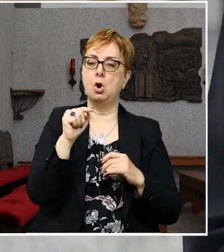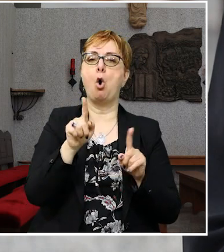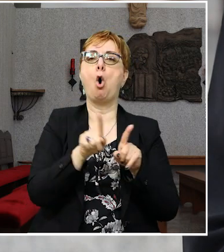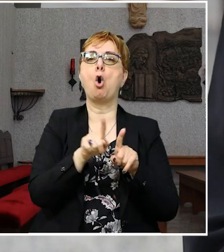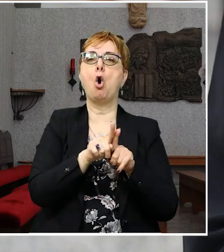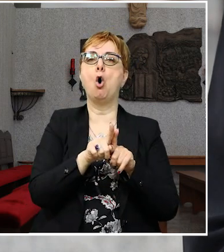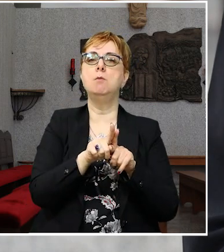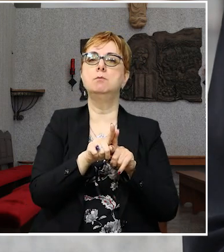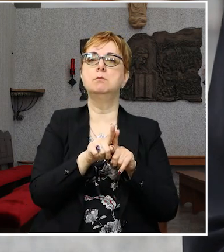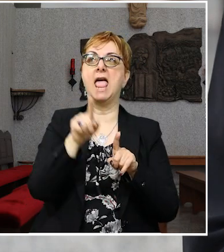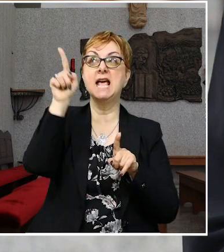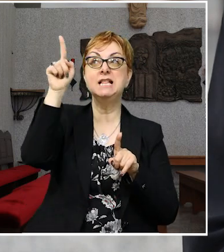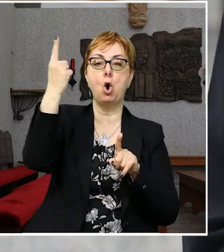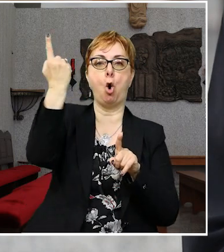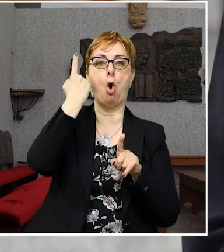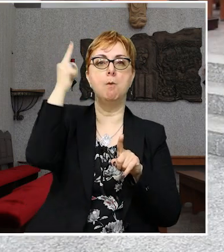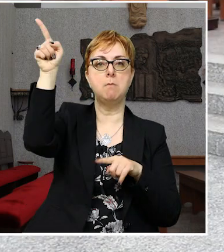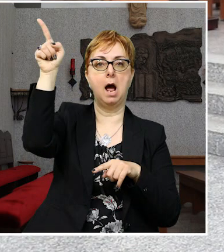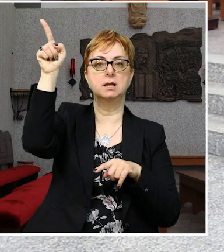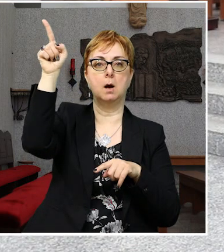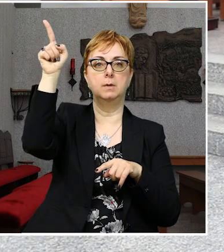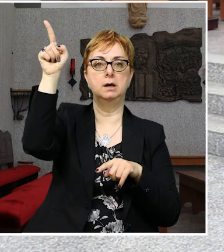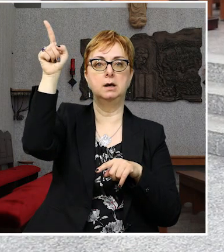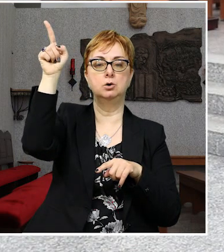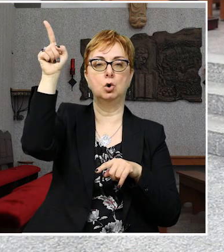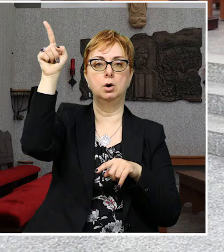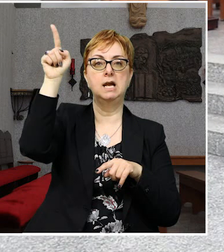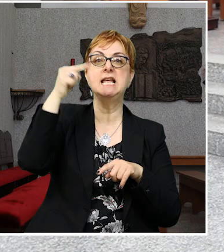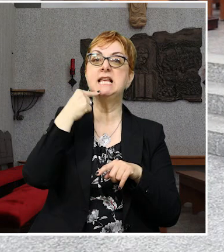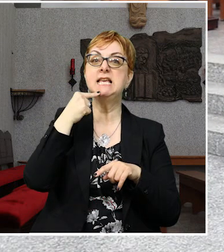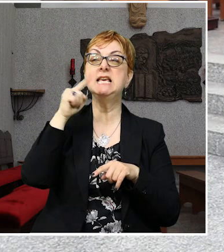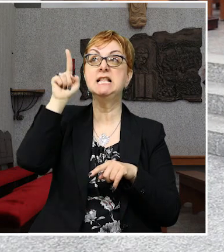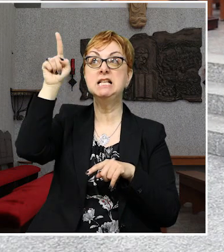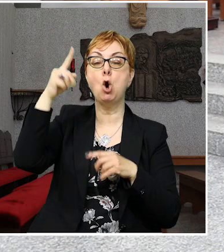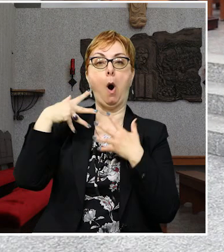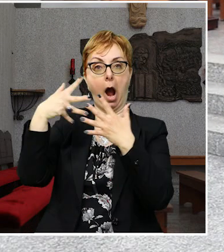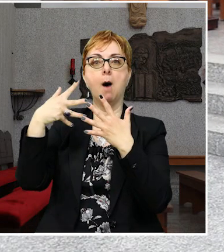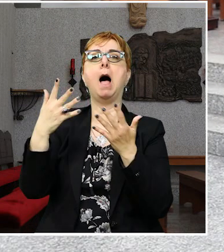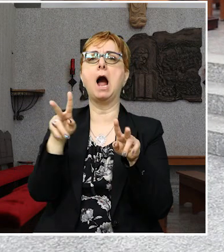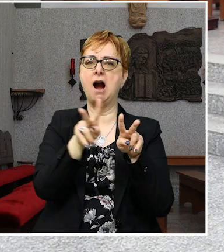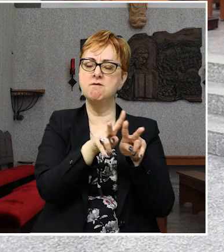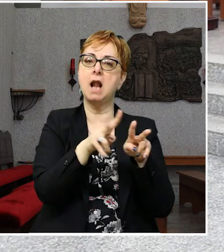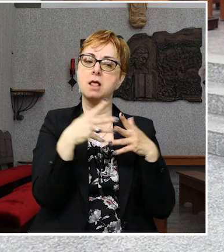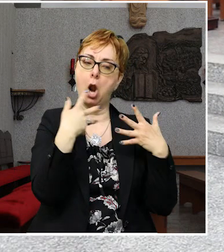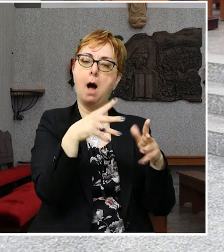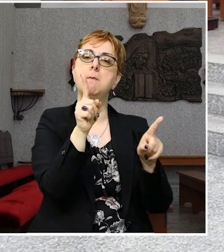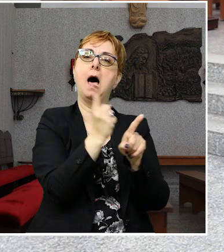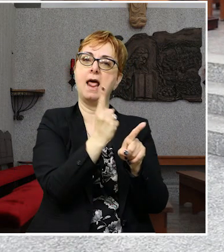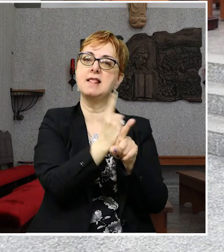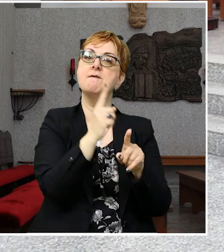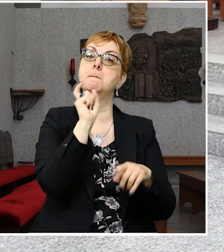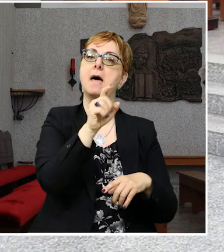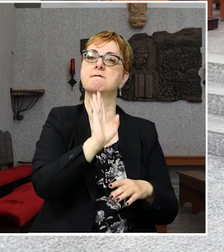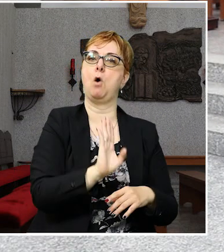è il comandamento che abbiamo da Lui: chi ama Dio, ami anche suo fratello.